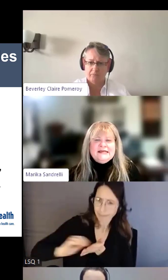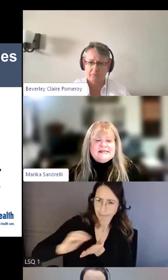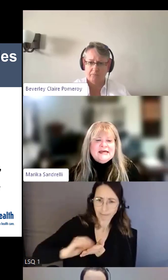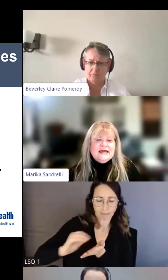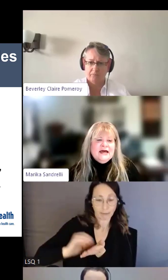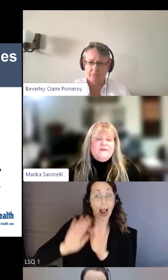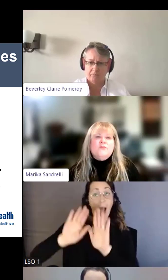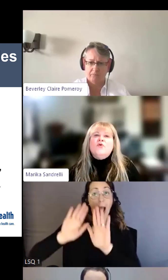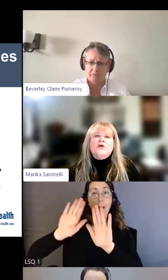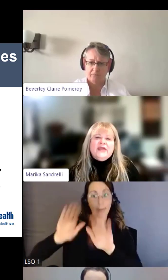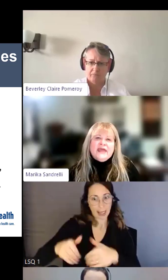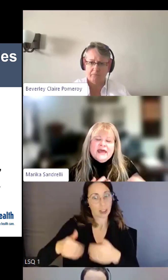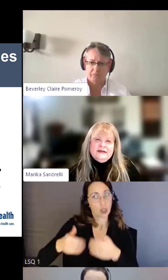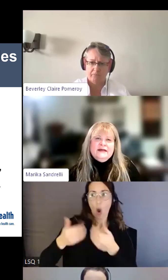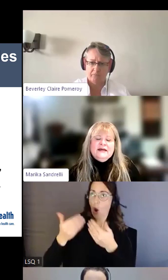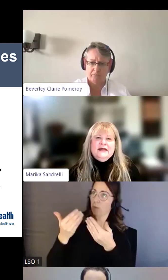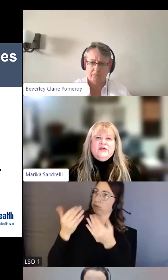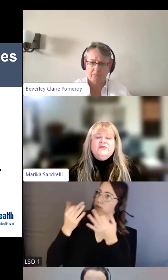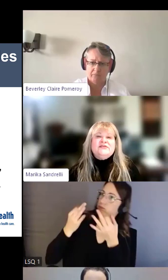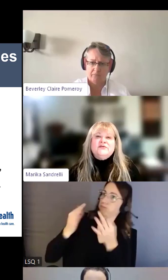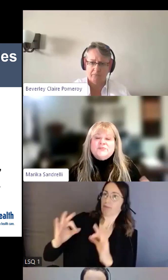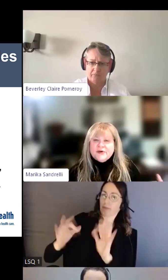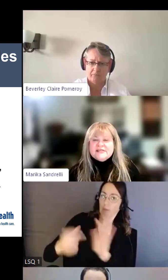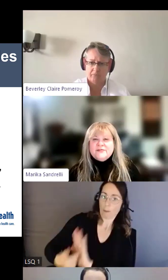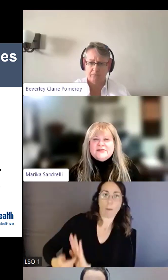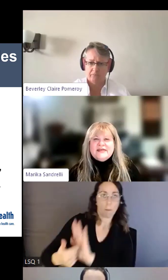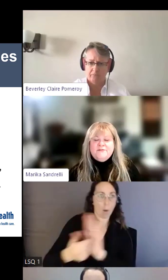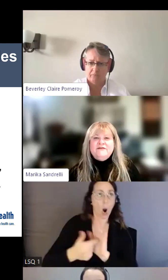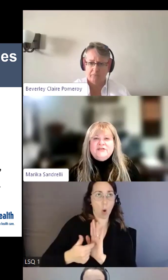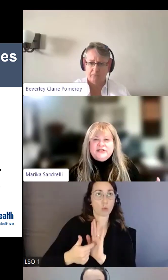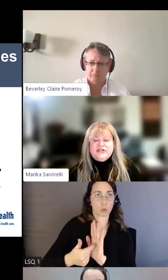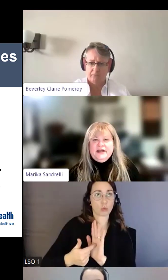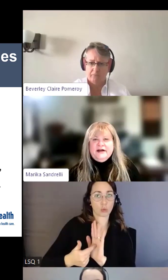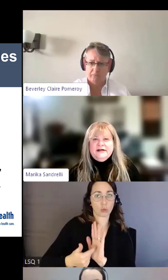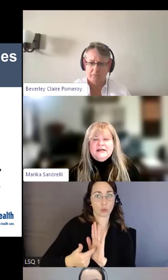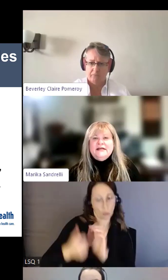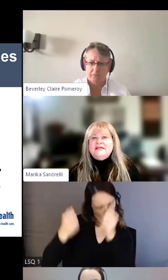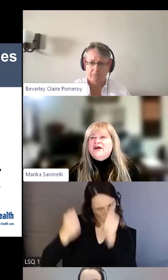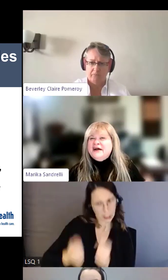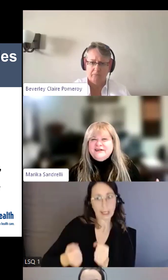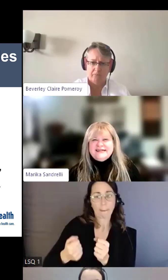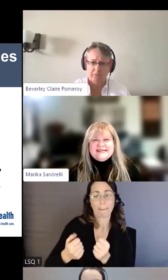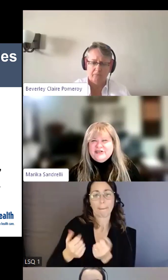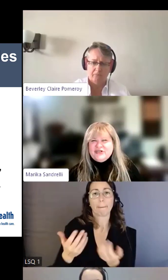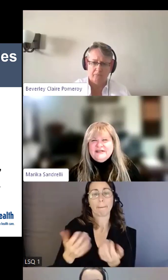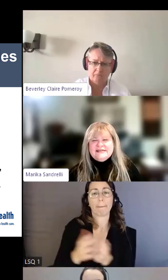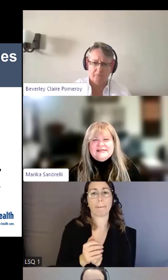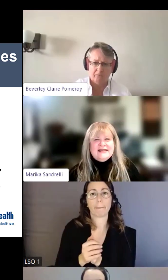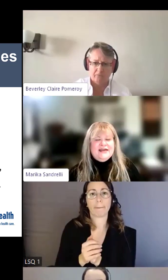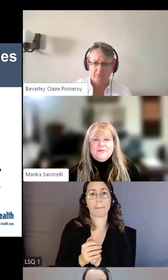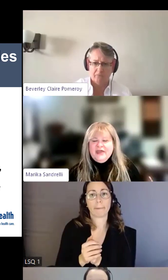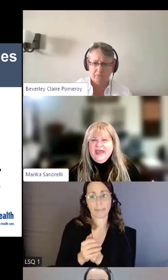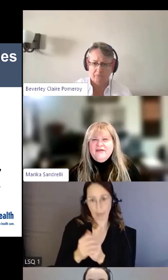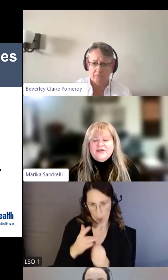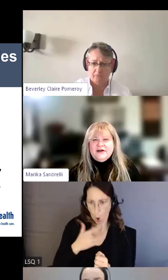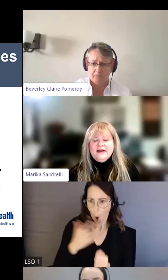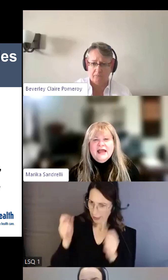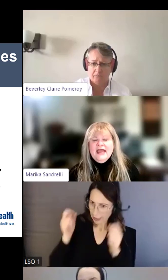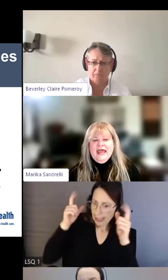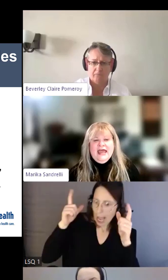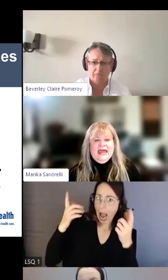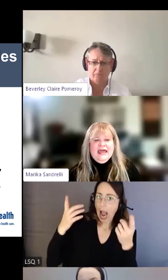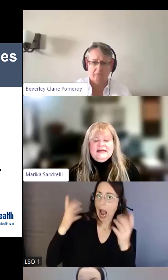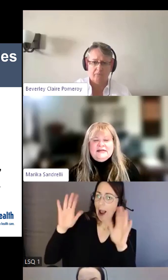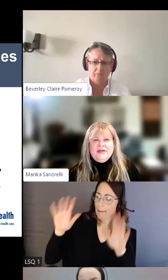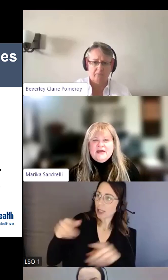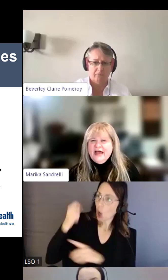vous allez pouvoir être conscient et avoir de la compassion envers vous-même, plus vous allez être capable de le pratiquer vis-à-vis des autres, vous